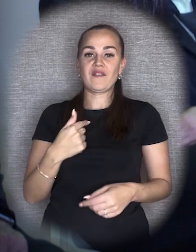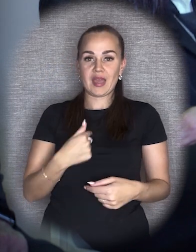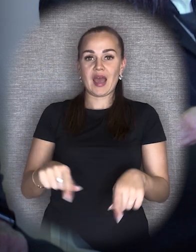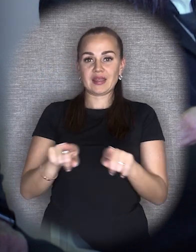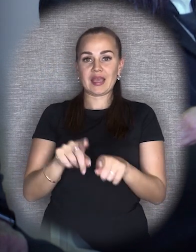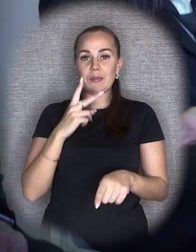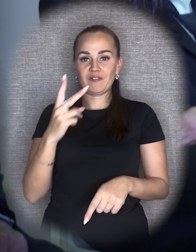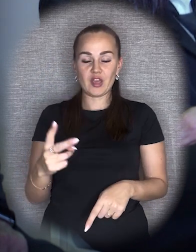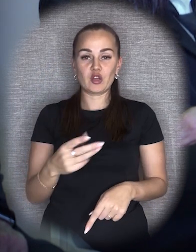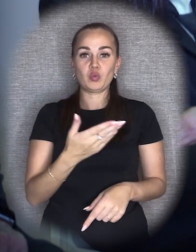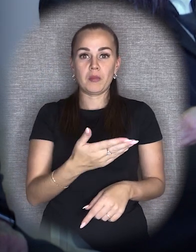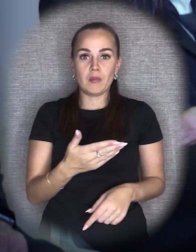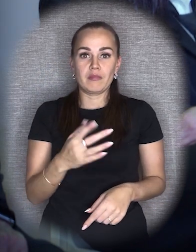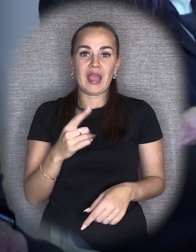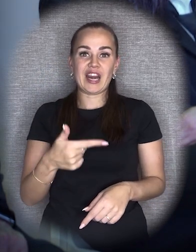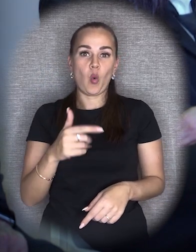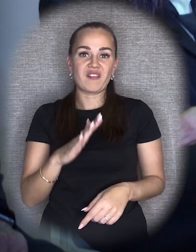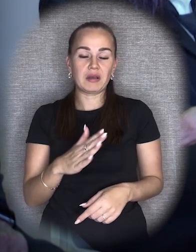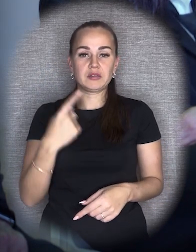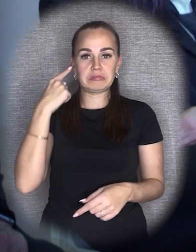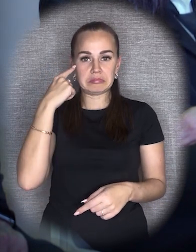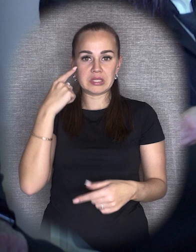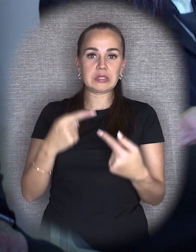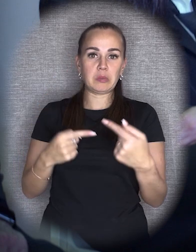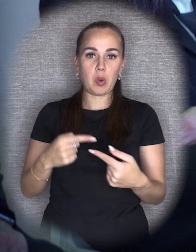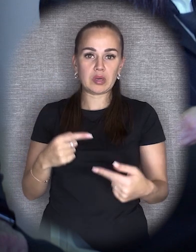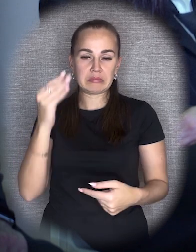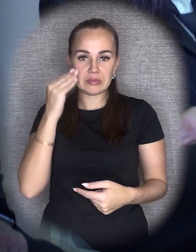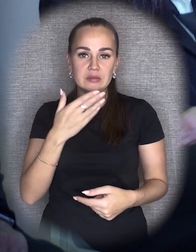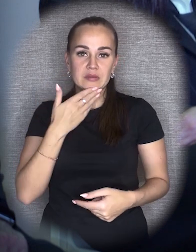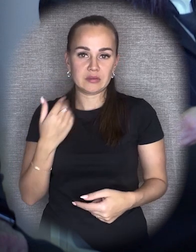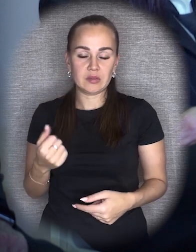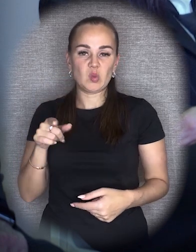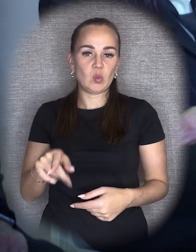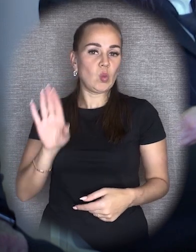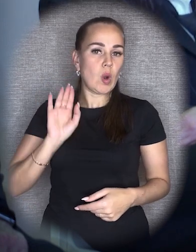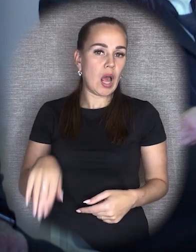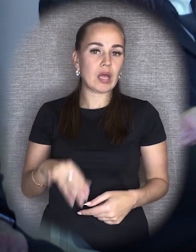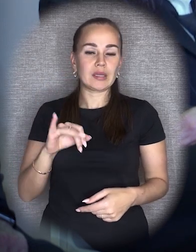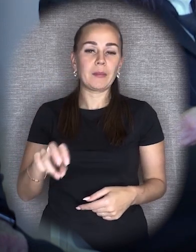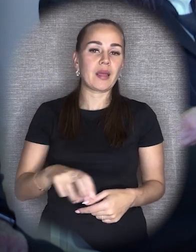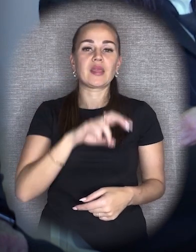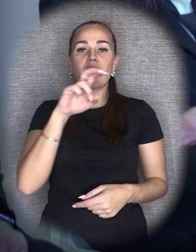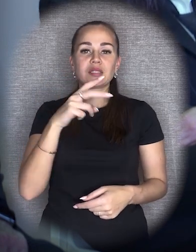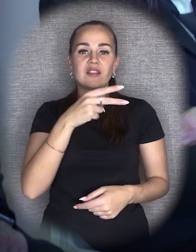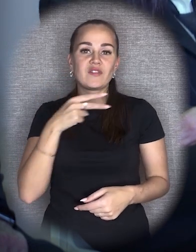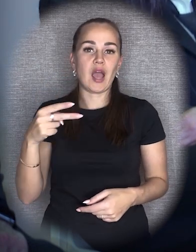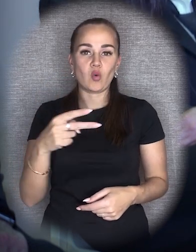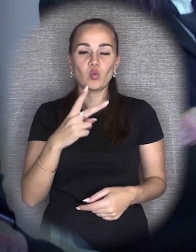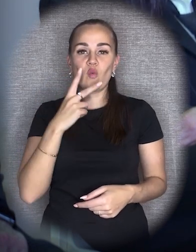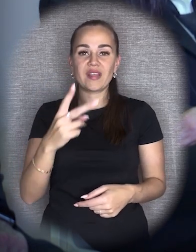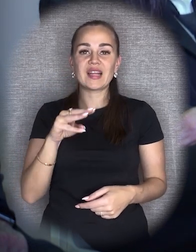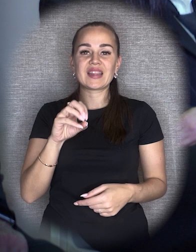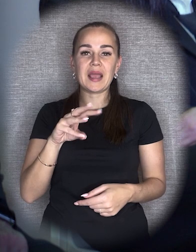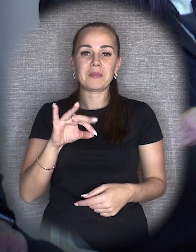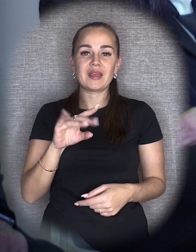Ну, Григорий Васильевич как бы спорить не стал, нечего спорить с героем соцтруда, и поднялся на второй этаж, увидел